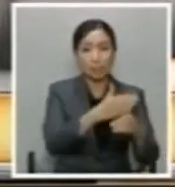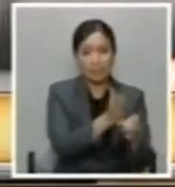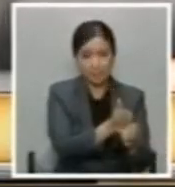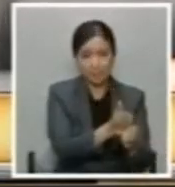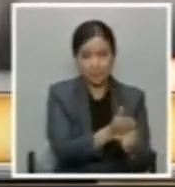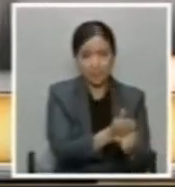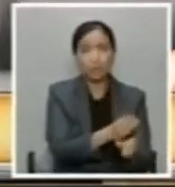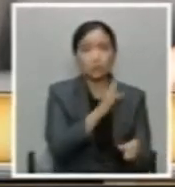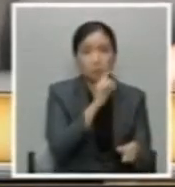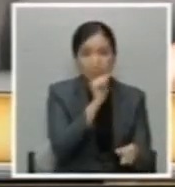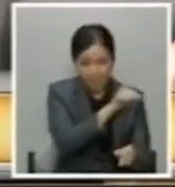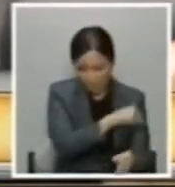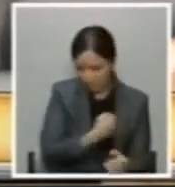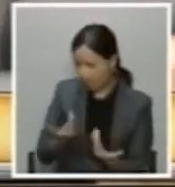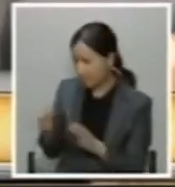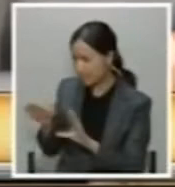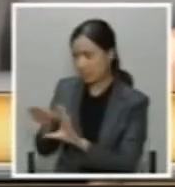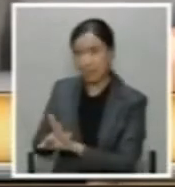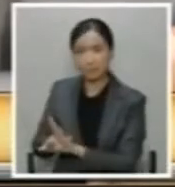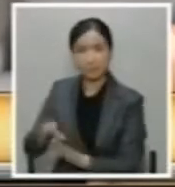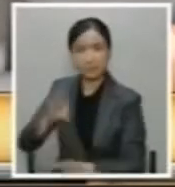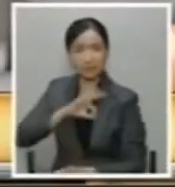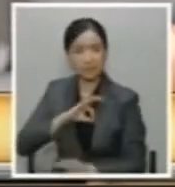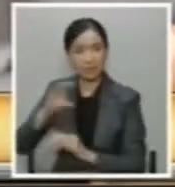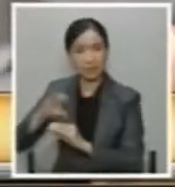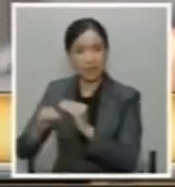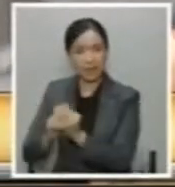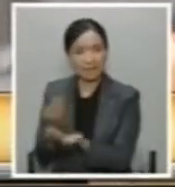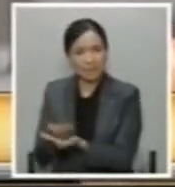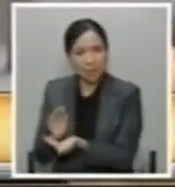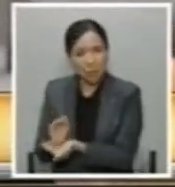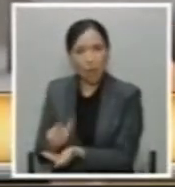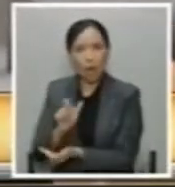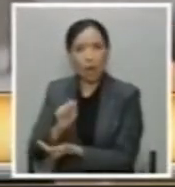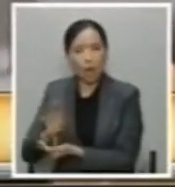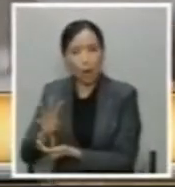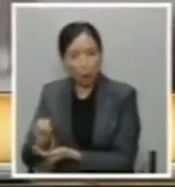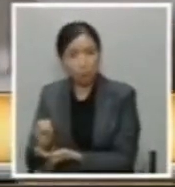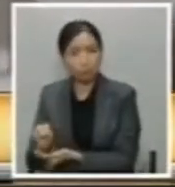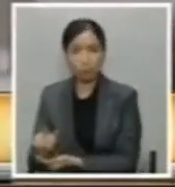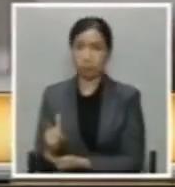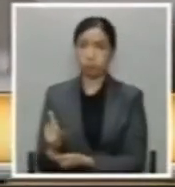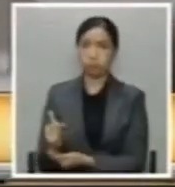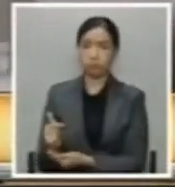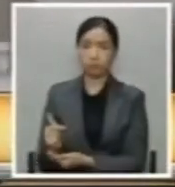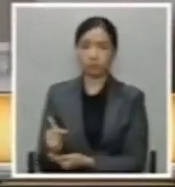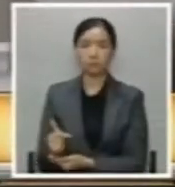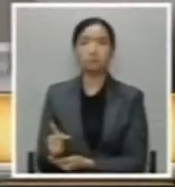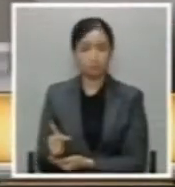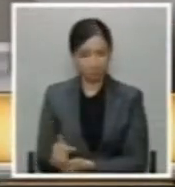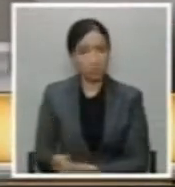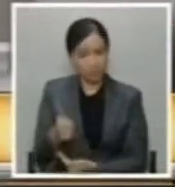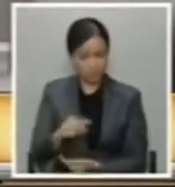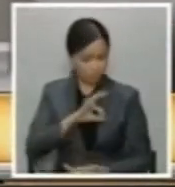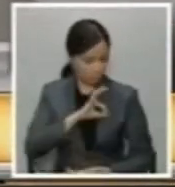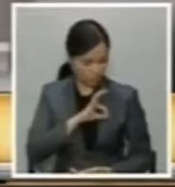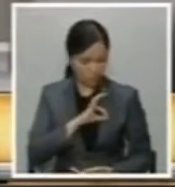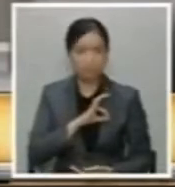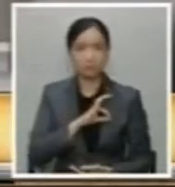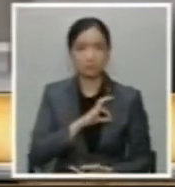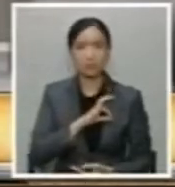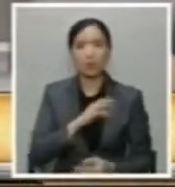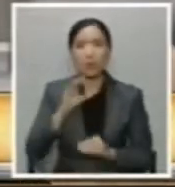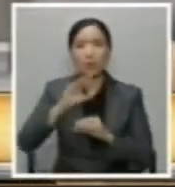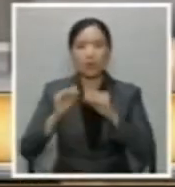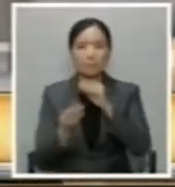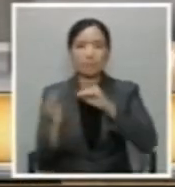3ล้านคนนะครับนั่นคือจุดเริ่มต้นนอกเหนือจากนั้นเนี่ยในสังกัดของกระทรวงการคลังเ